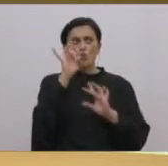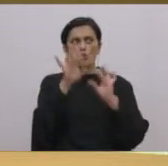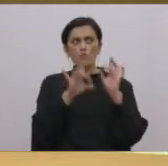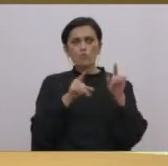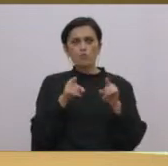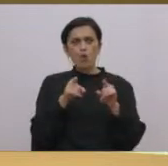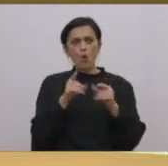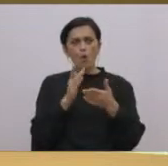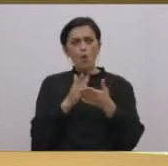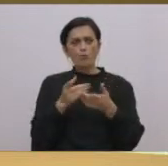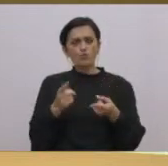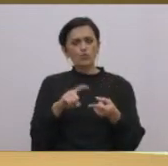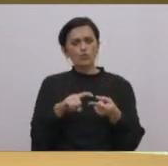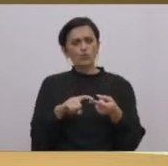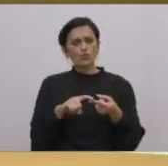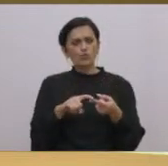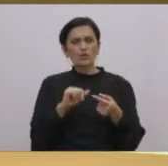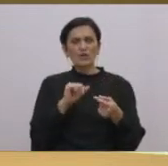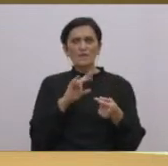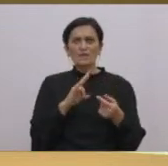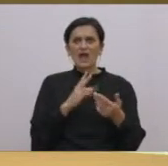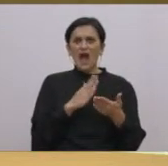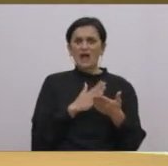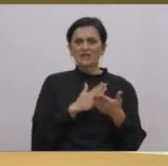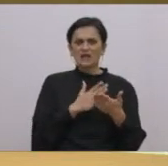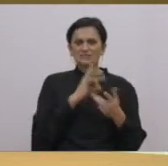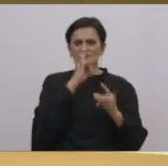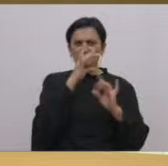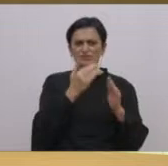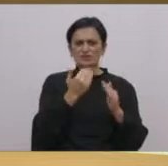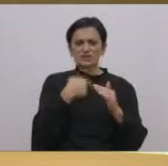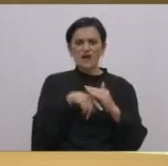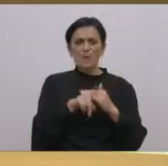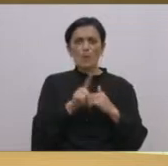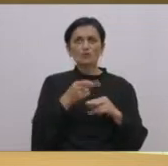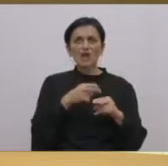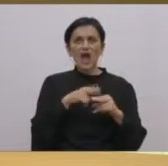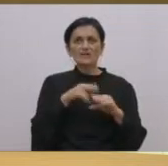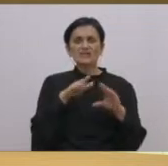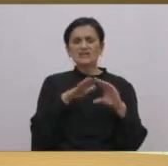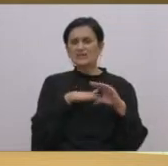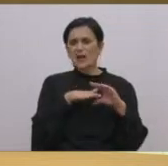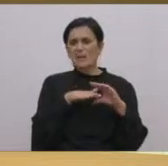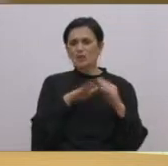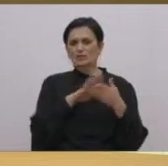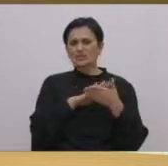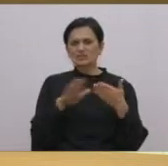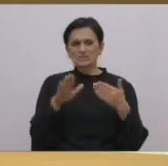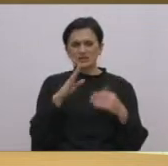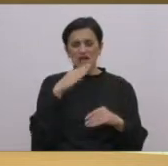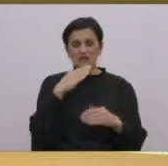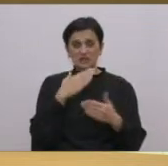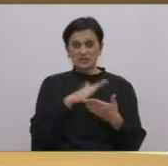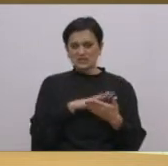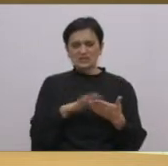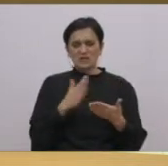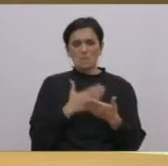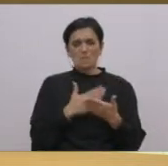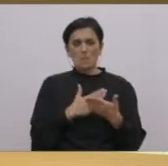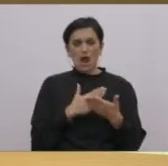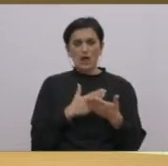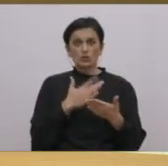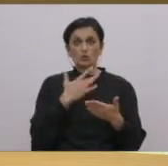gatvuli ან დილეტანტურია და ყველაფრიდან გამომდინარე ეს არის დემაგოგია წმინდა წყლის. იმიტომ რომ მაგალითად ეხა ცალცალკე რომ